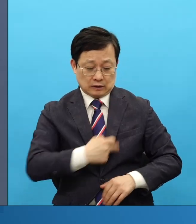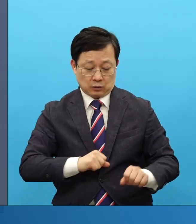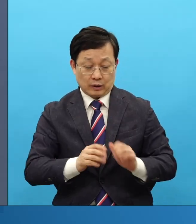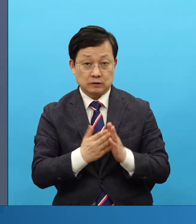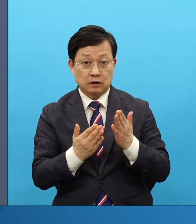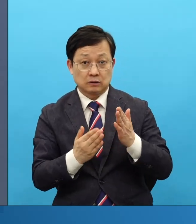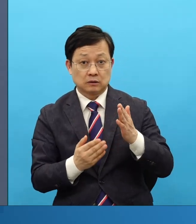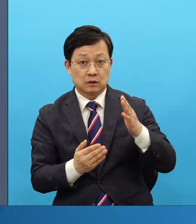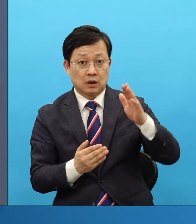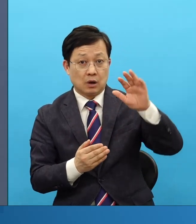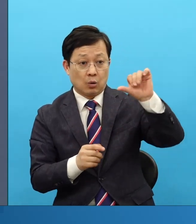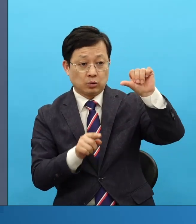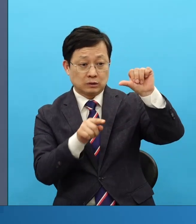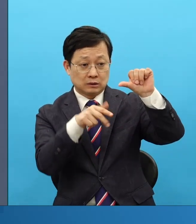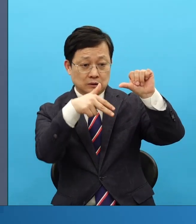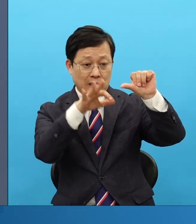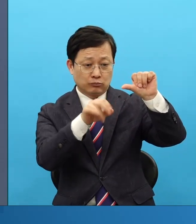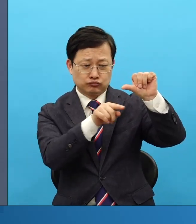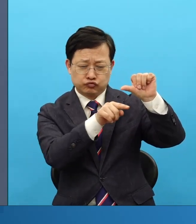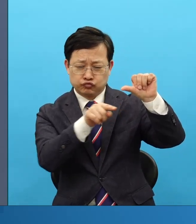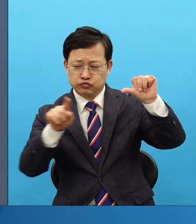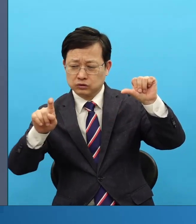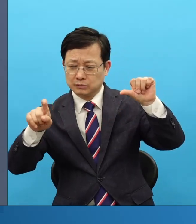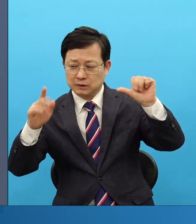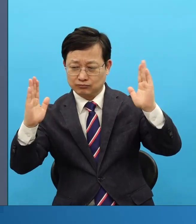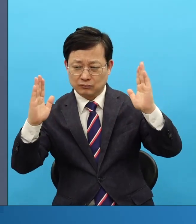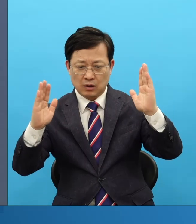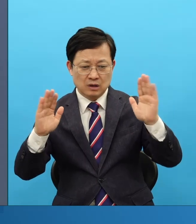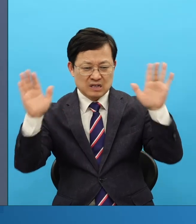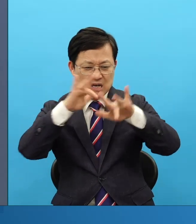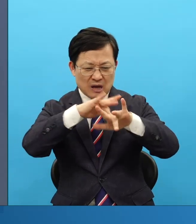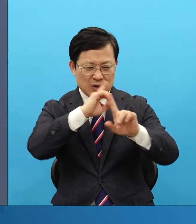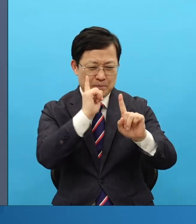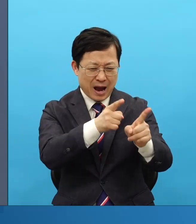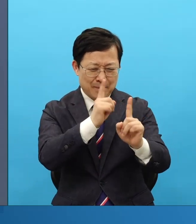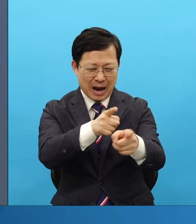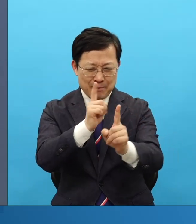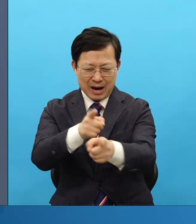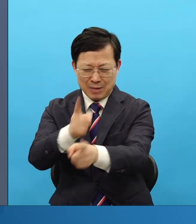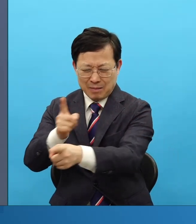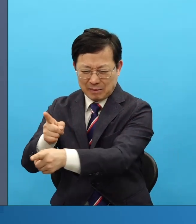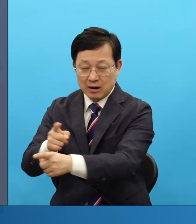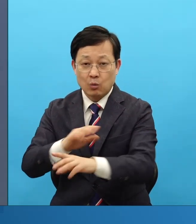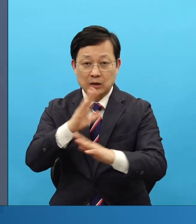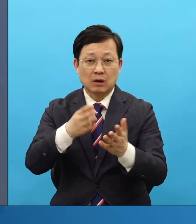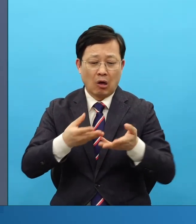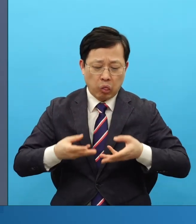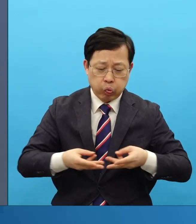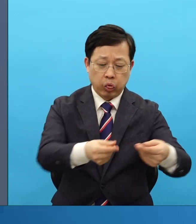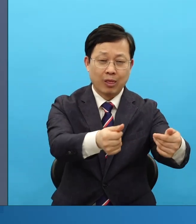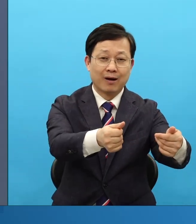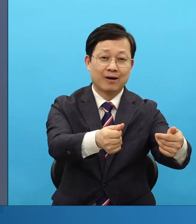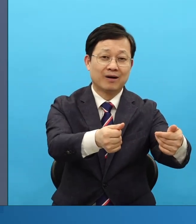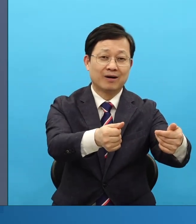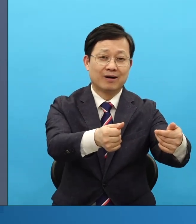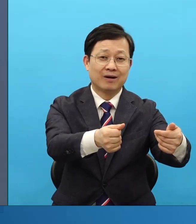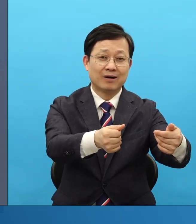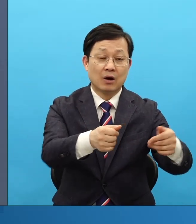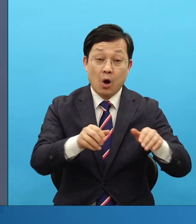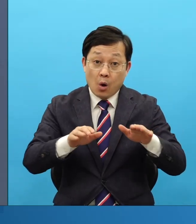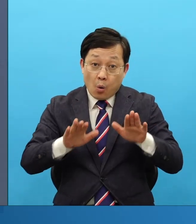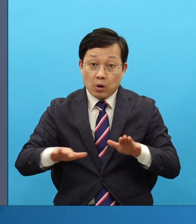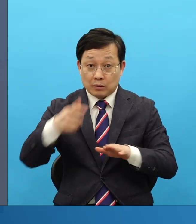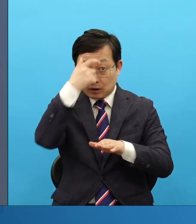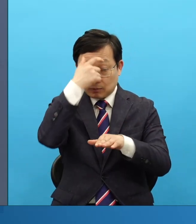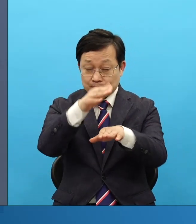13장이요. 흑암을 완전히 꺾어. From chapter 5 to chapter 13, we see that all the force of darkness was completely broken down. 오늘 여러분이 예배하는